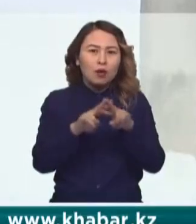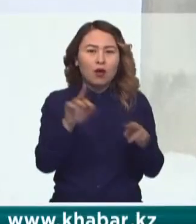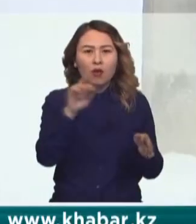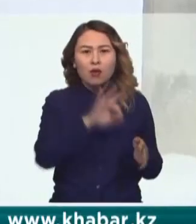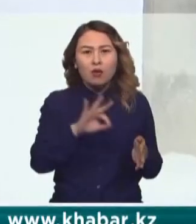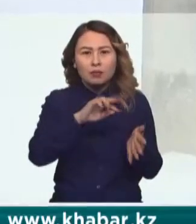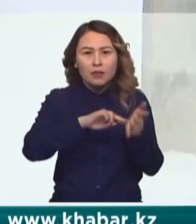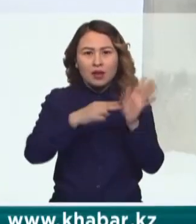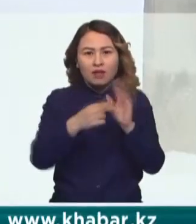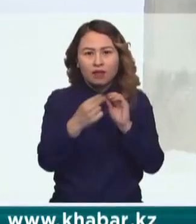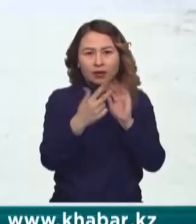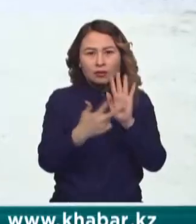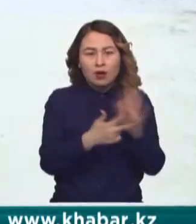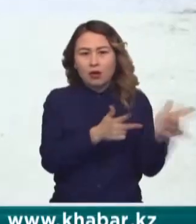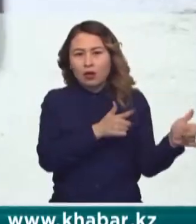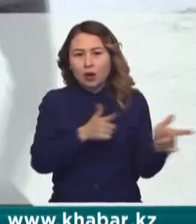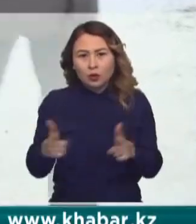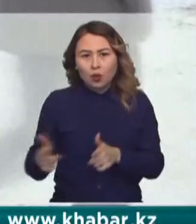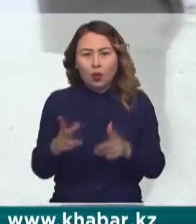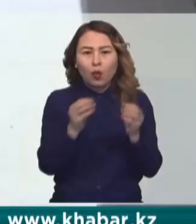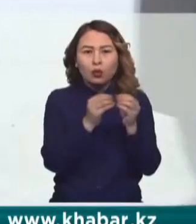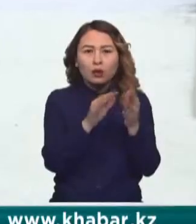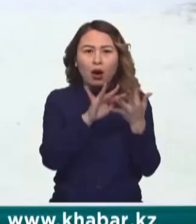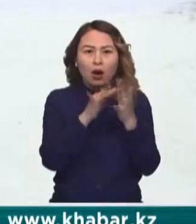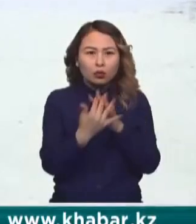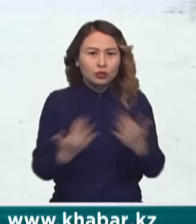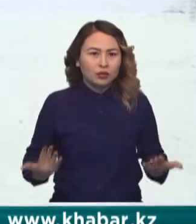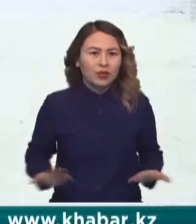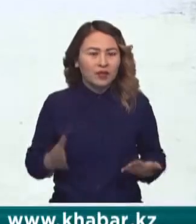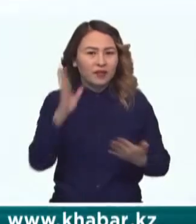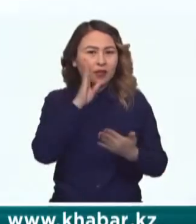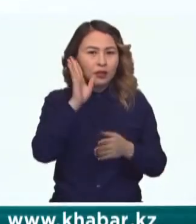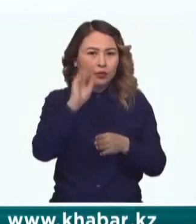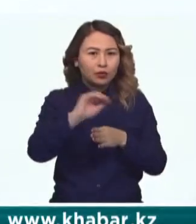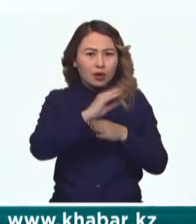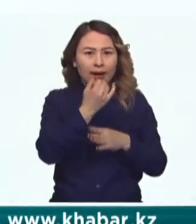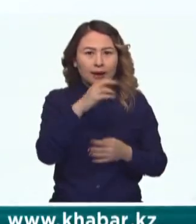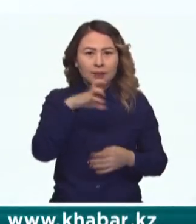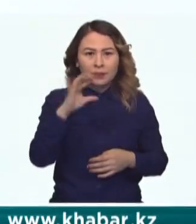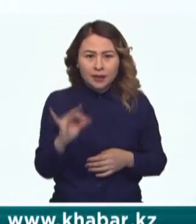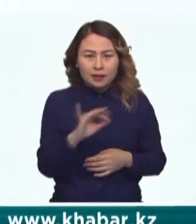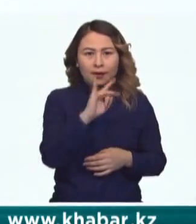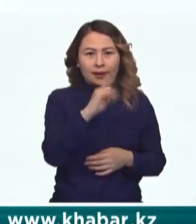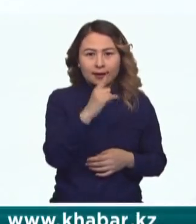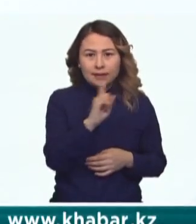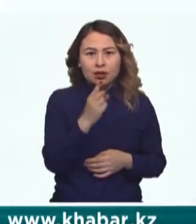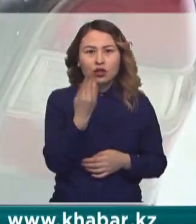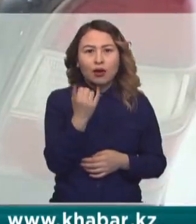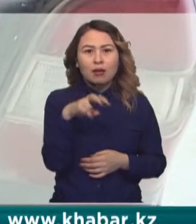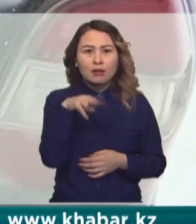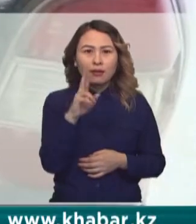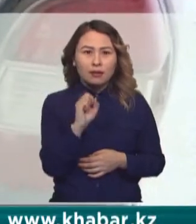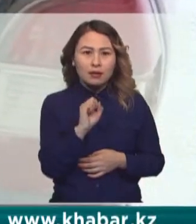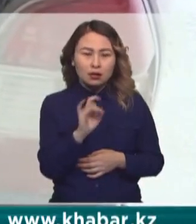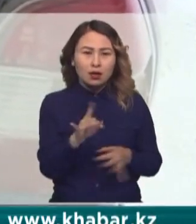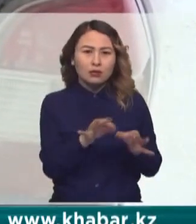тұрған 18 жоба дайын. Іске асса өңірдің 10 ауылына су жетеді. Нәтижесінде Әйтеке би, Ырғыз, Шалқар және